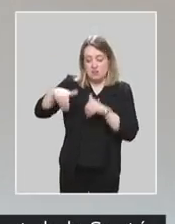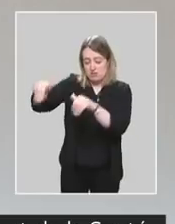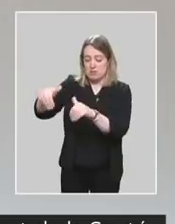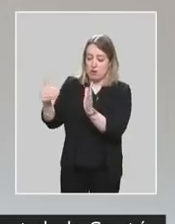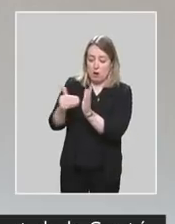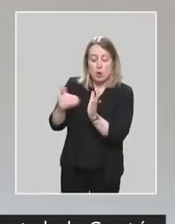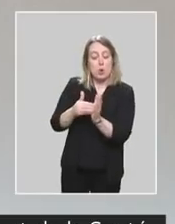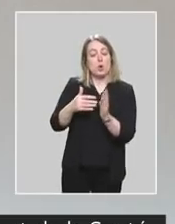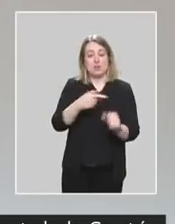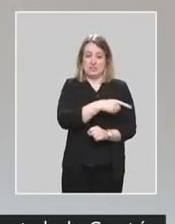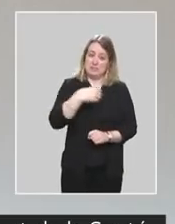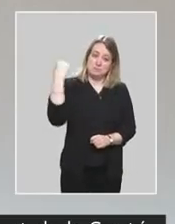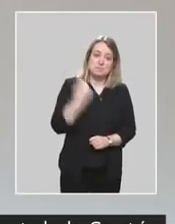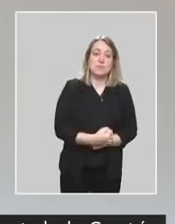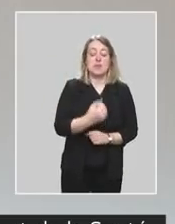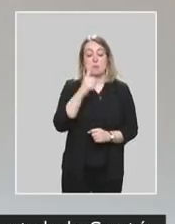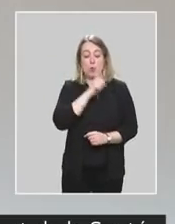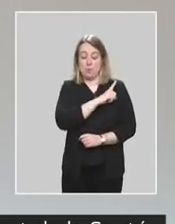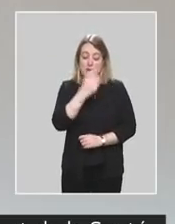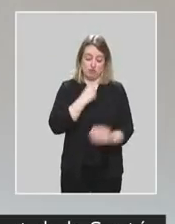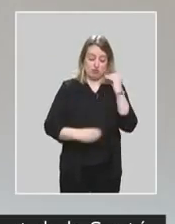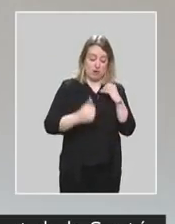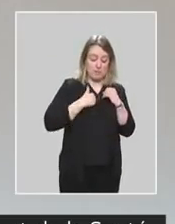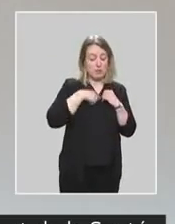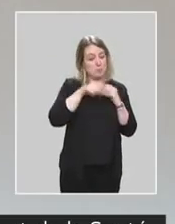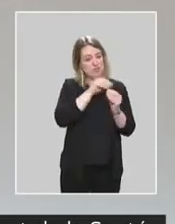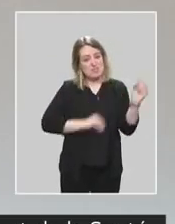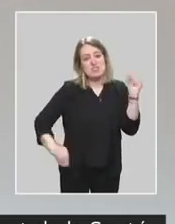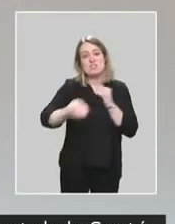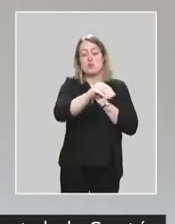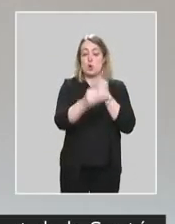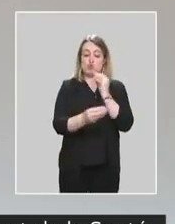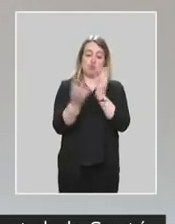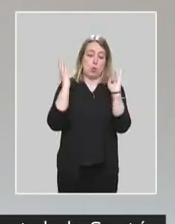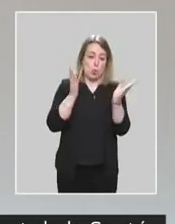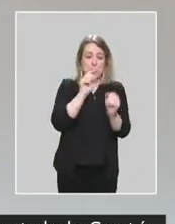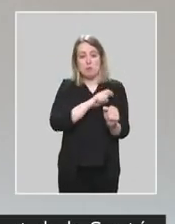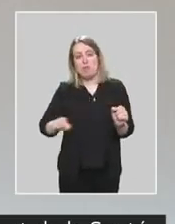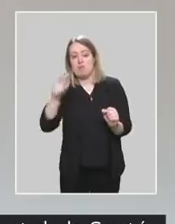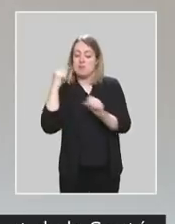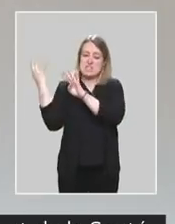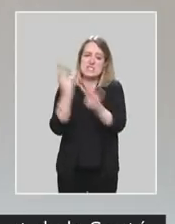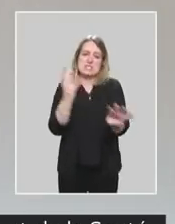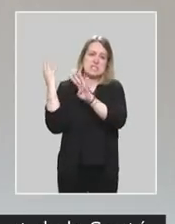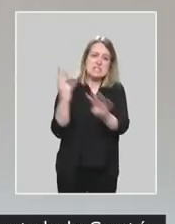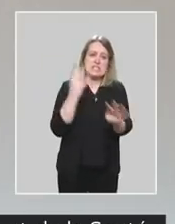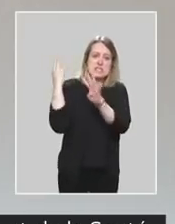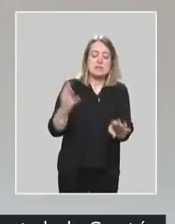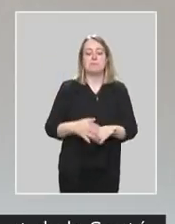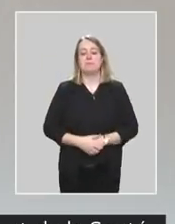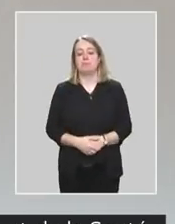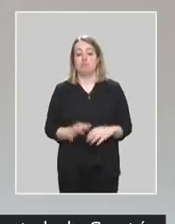qui pourraient être déprogrammés ou des hôpitaux qui pourraient revoir arriver des malades par dizaines ou par centaines. Donc je le redis, le